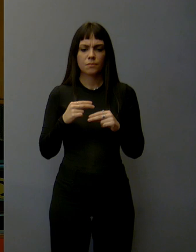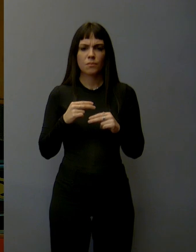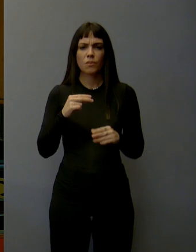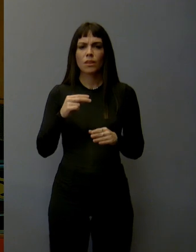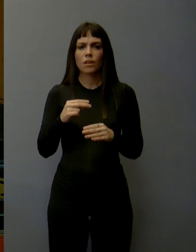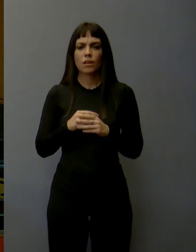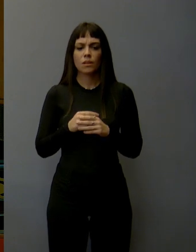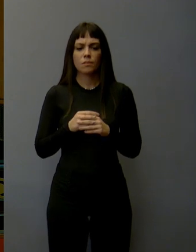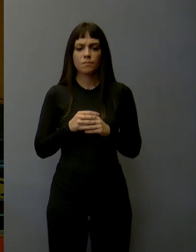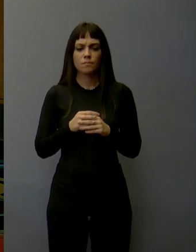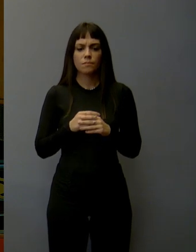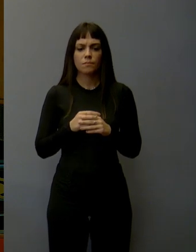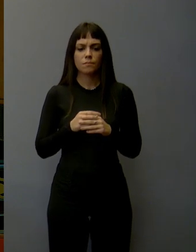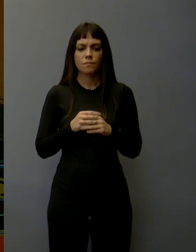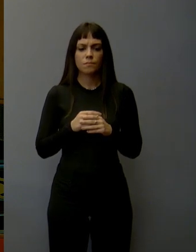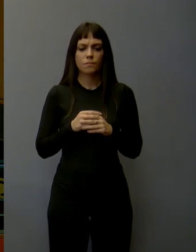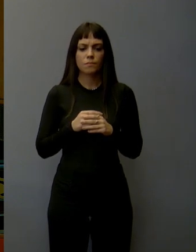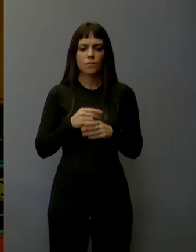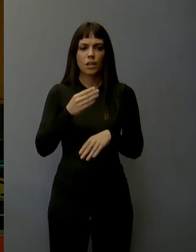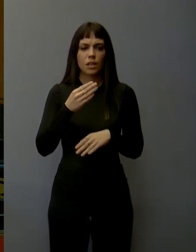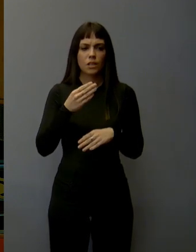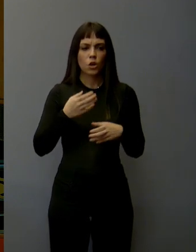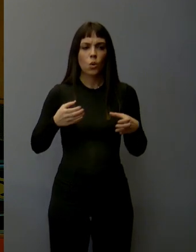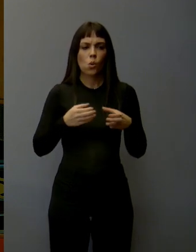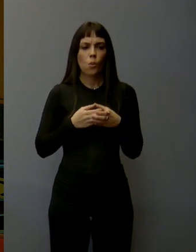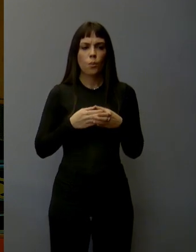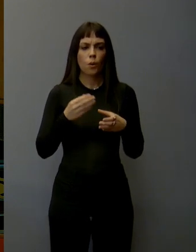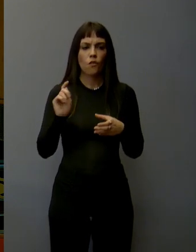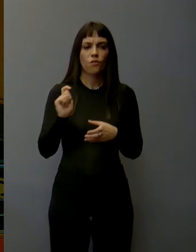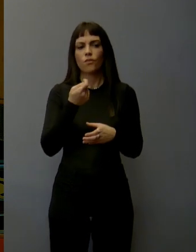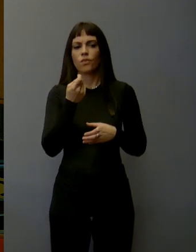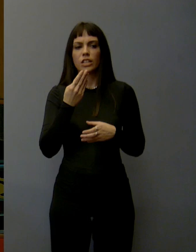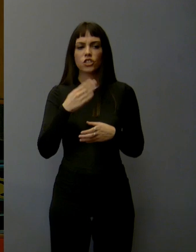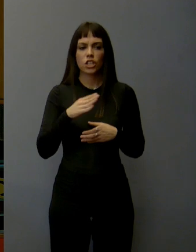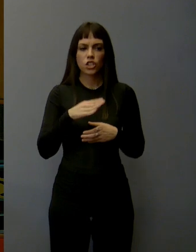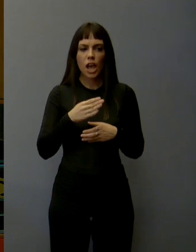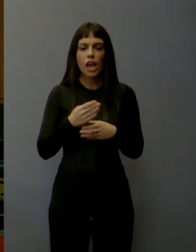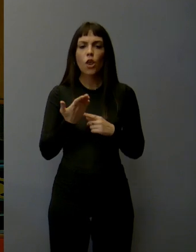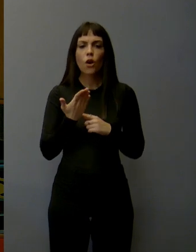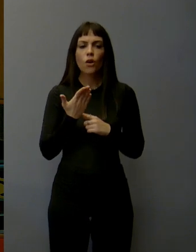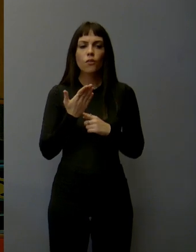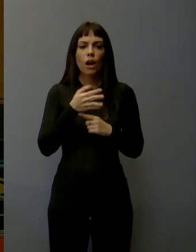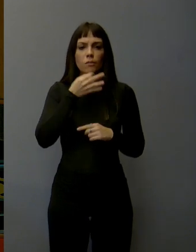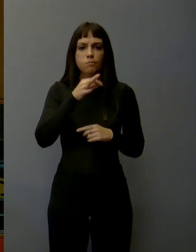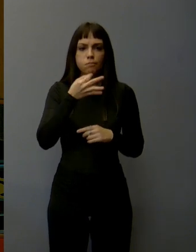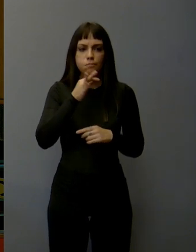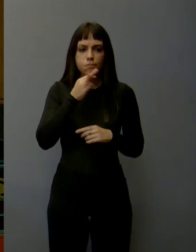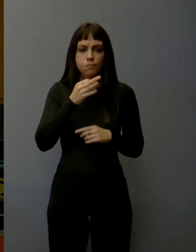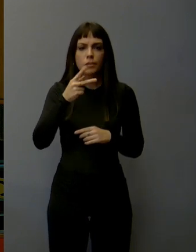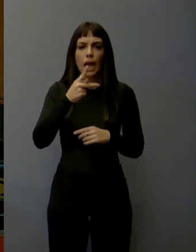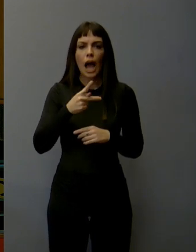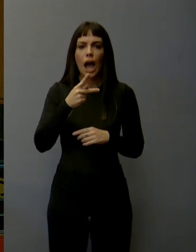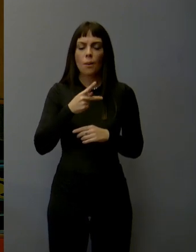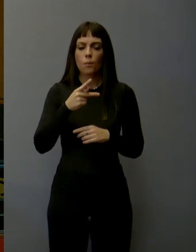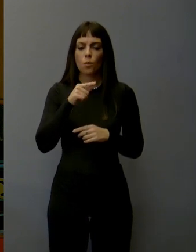vince Genova chi illustra Cavour Ma io non ho finito lei vuole